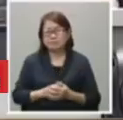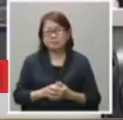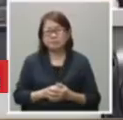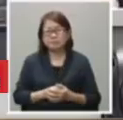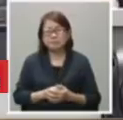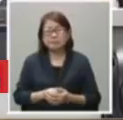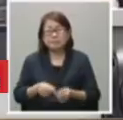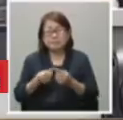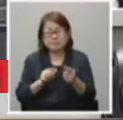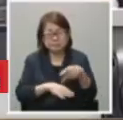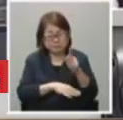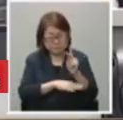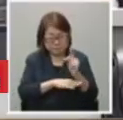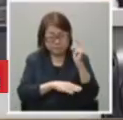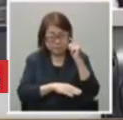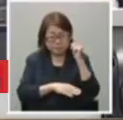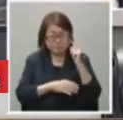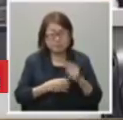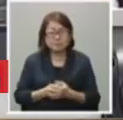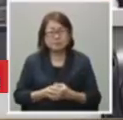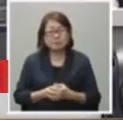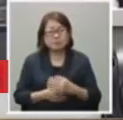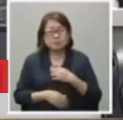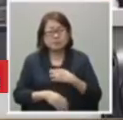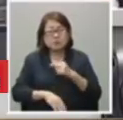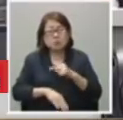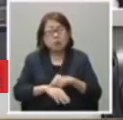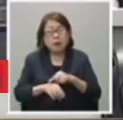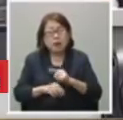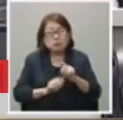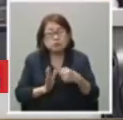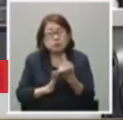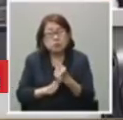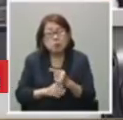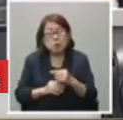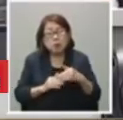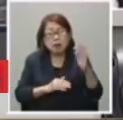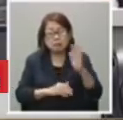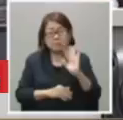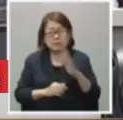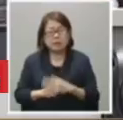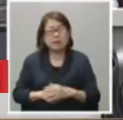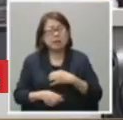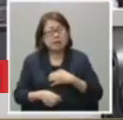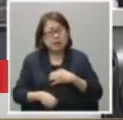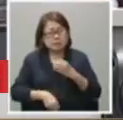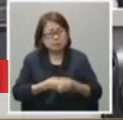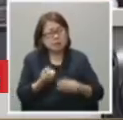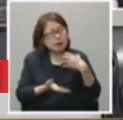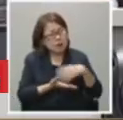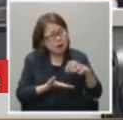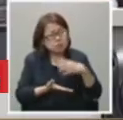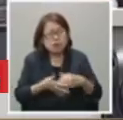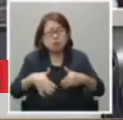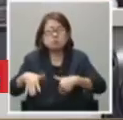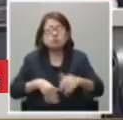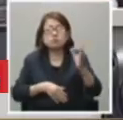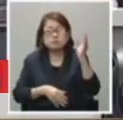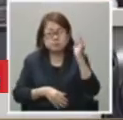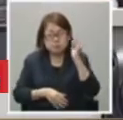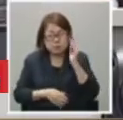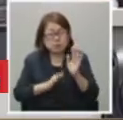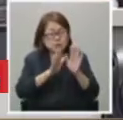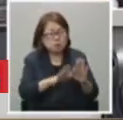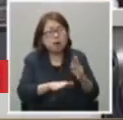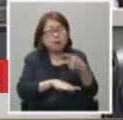ปแต่ท่านประธานที่เคารพครับผมใช้เวลาไม่ครบหรอกครับผมเพียงเพื่อที่จะบอกพี่น้องประชาชนผ่านท่านประธ